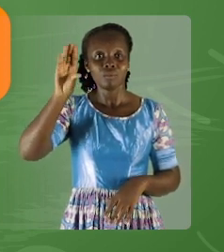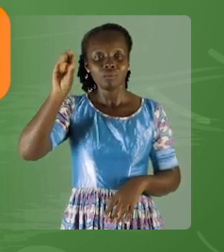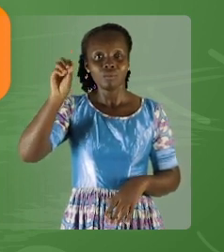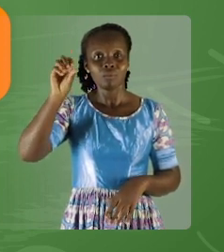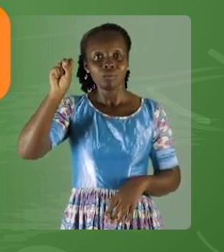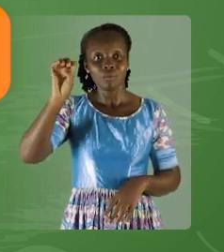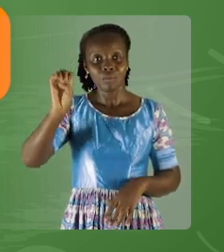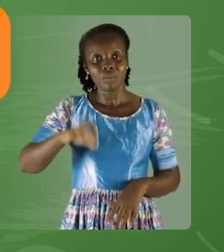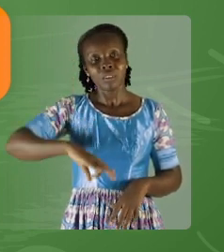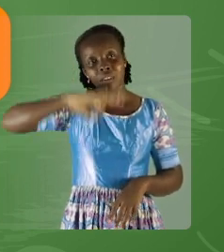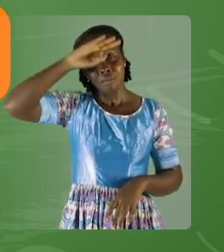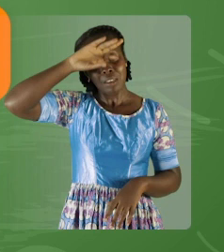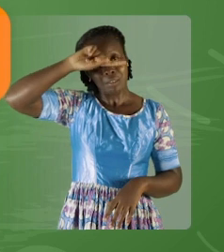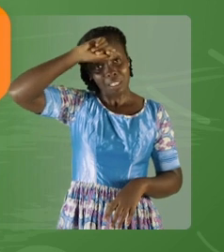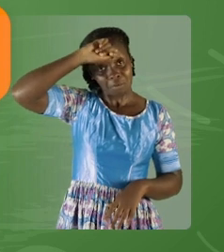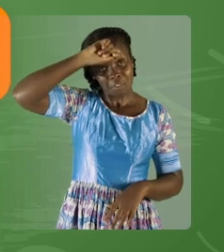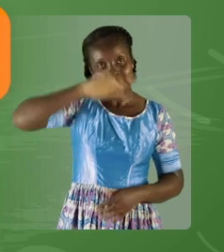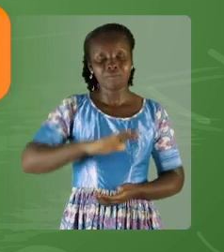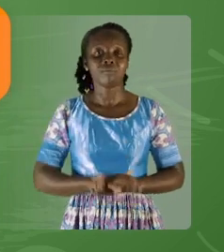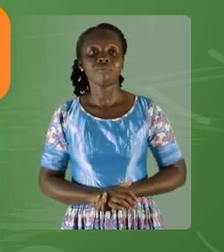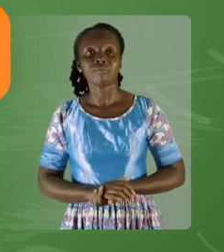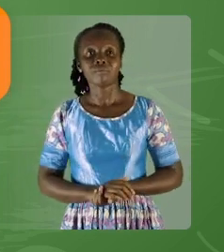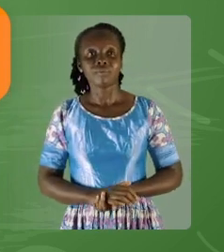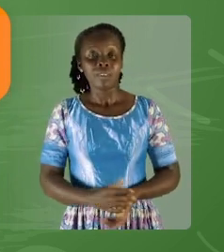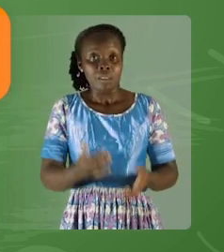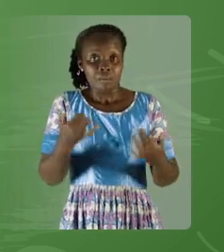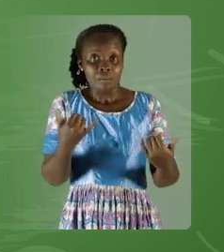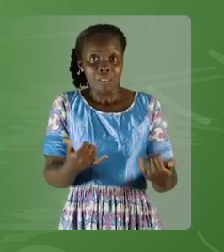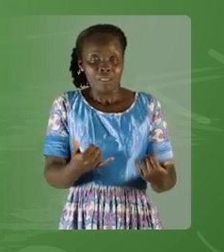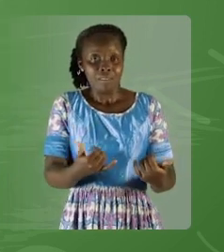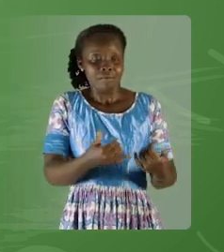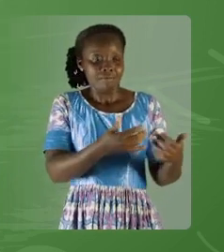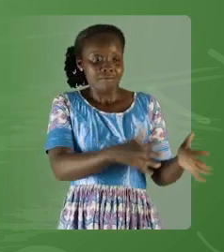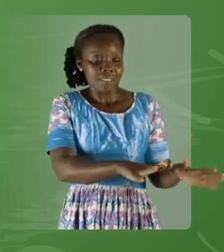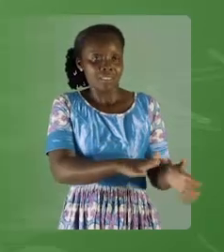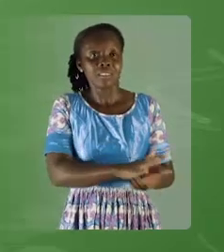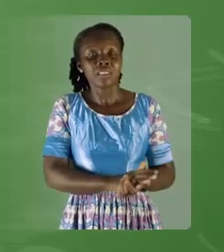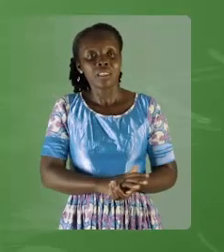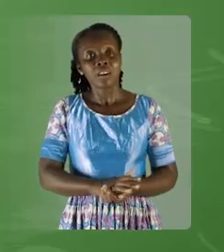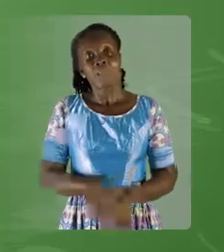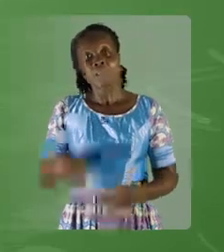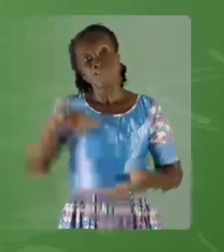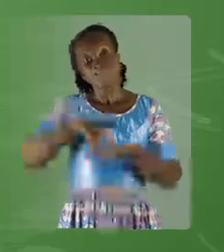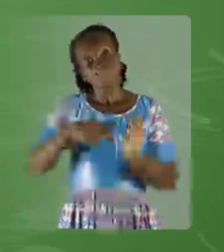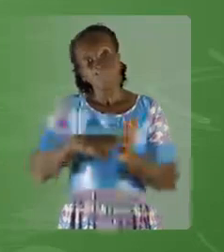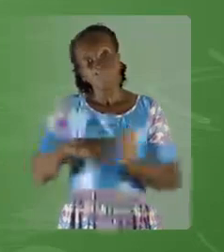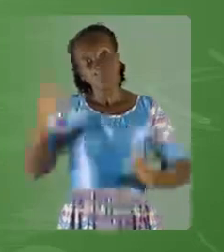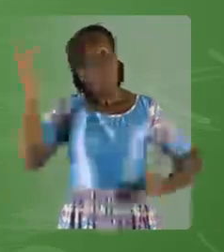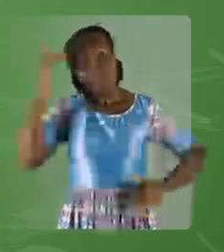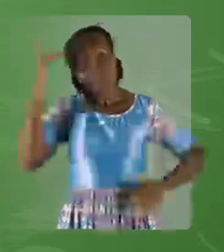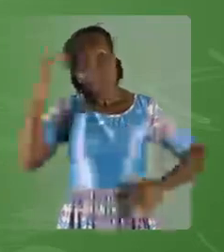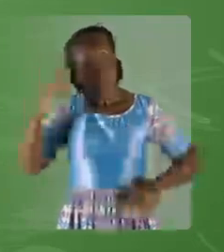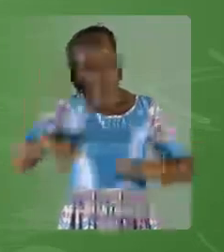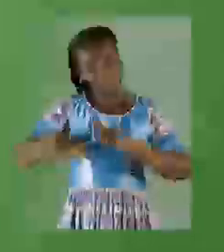l'onchocercose, de la fièvre typhoïde. Maintenant que nous avons vu la définition